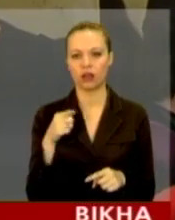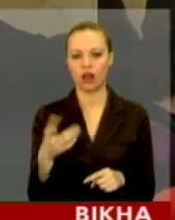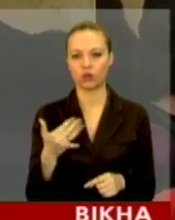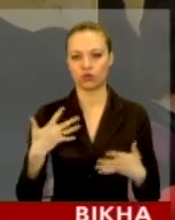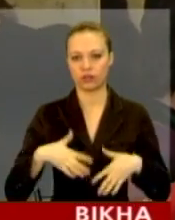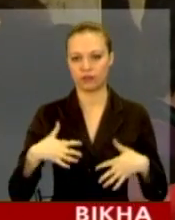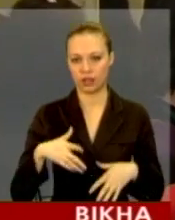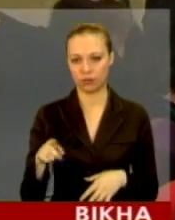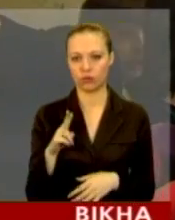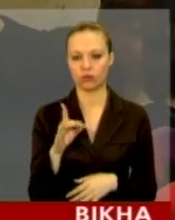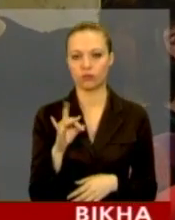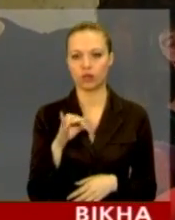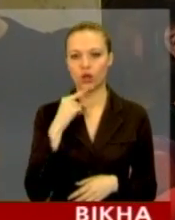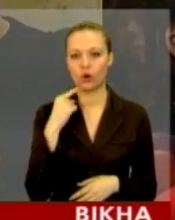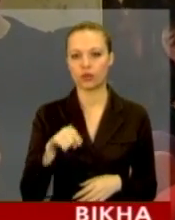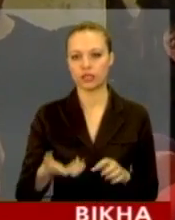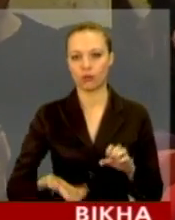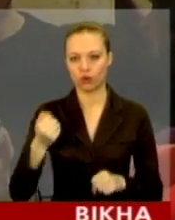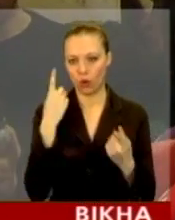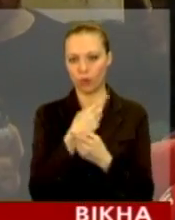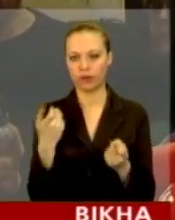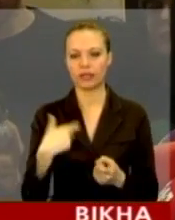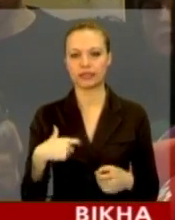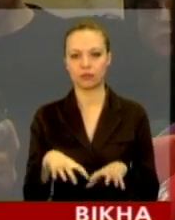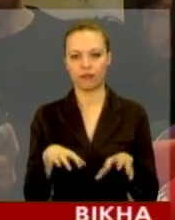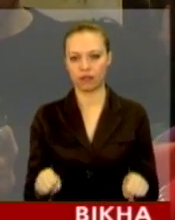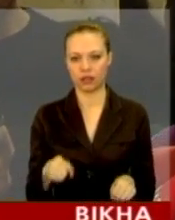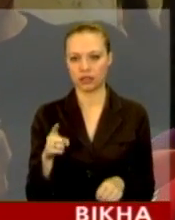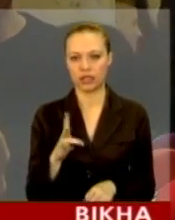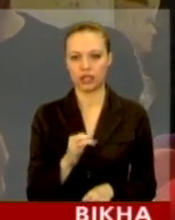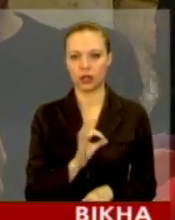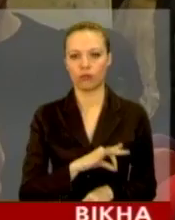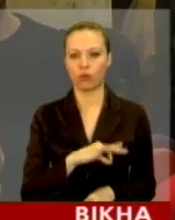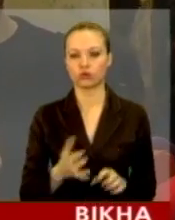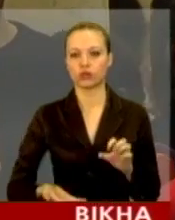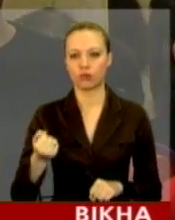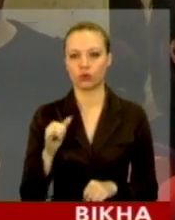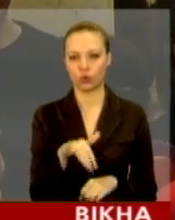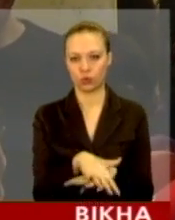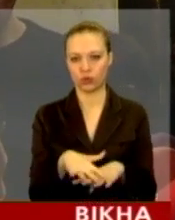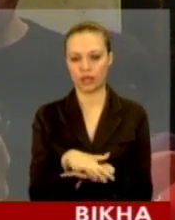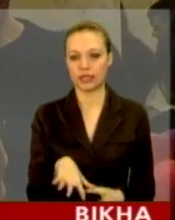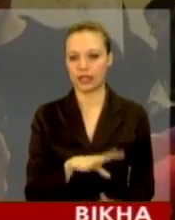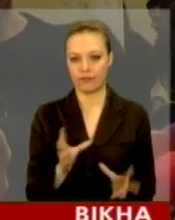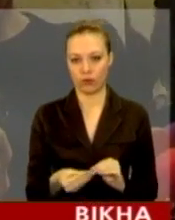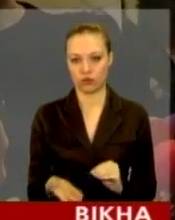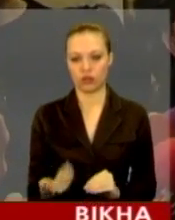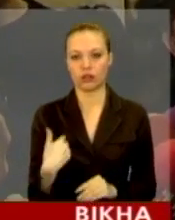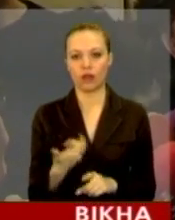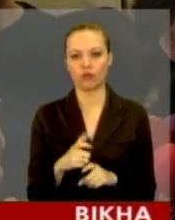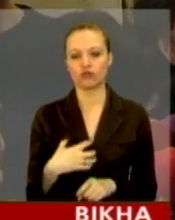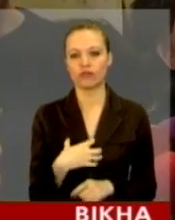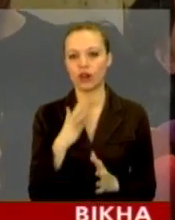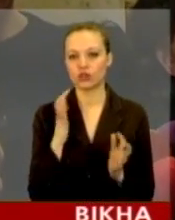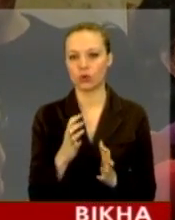в Криму при російській підтримці об'явила себе властю, вона не користується підтримкою населення взагалі. Нам дуже